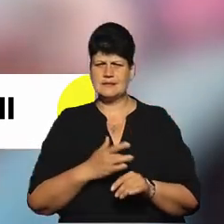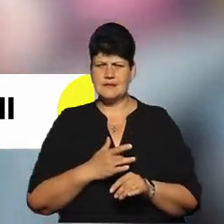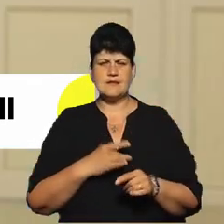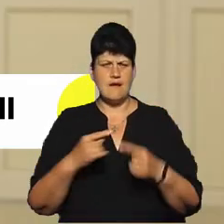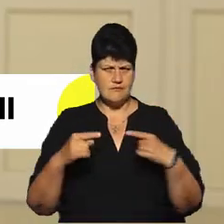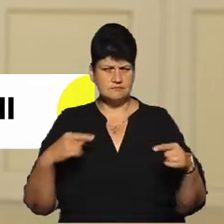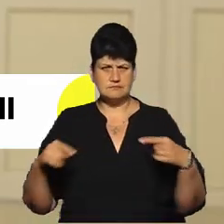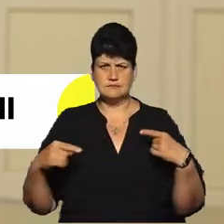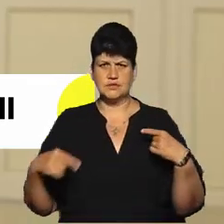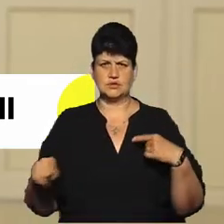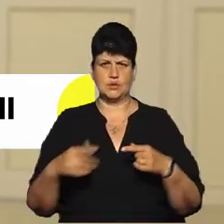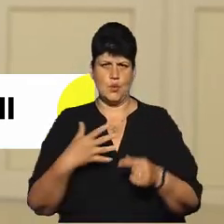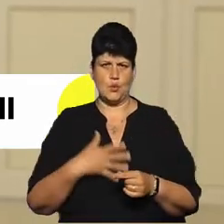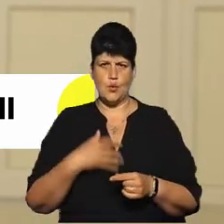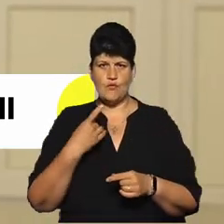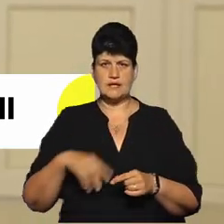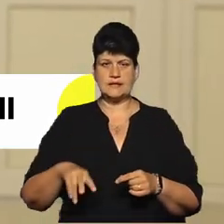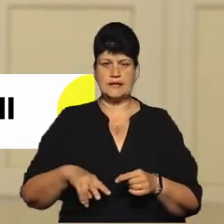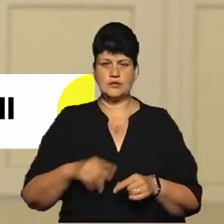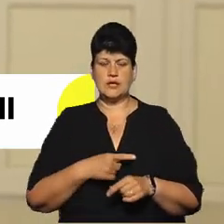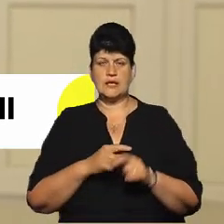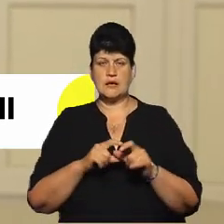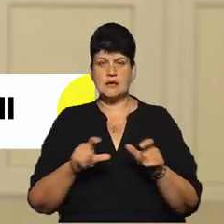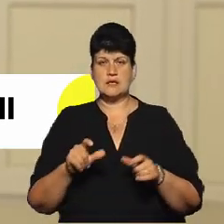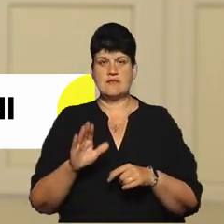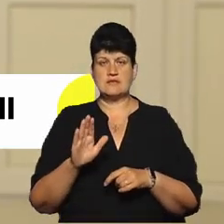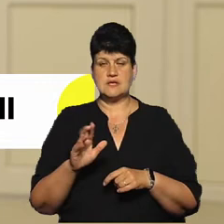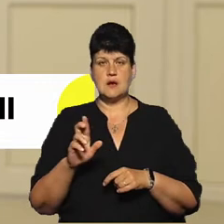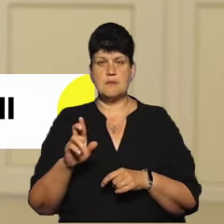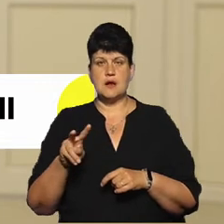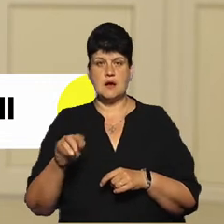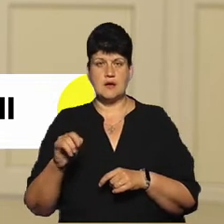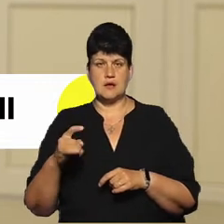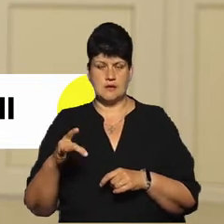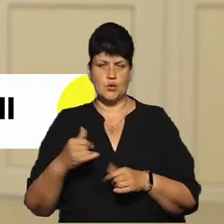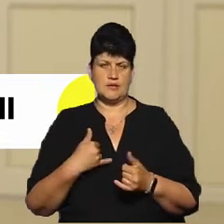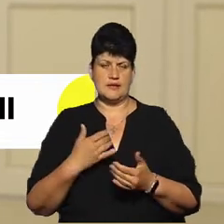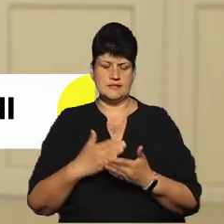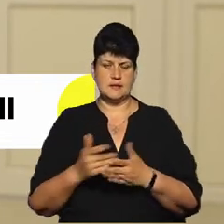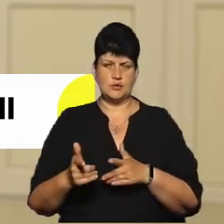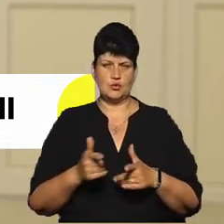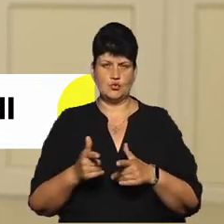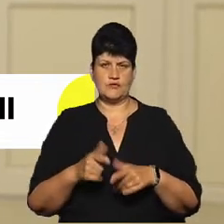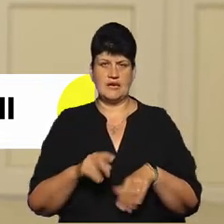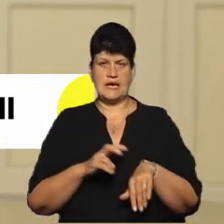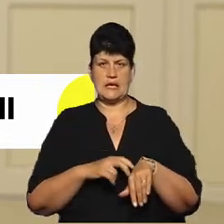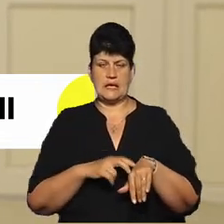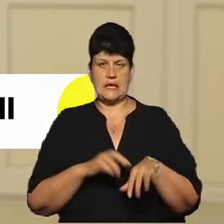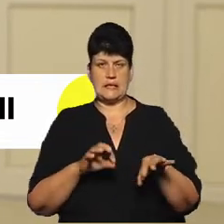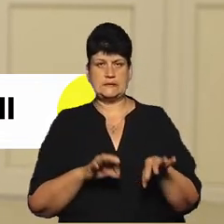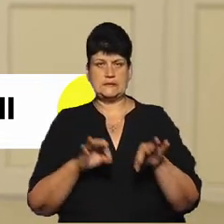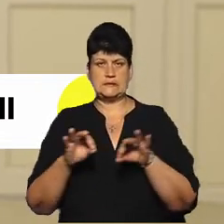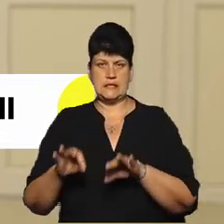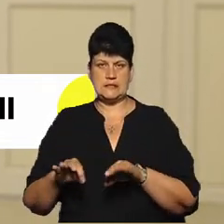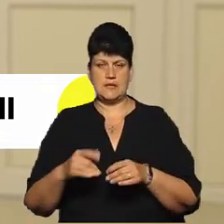інших органів, каже директор обласної клінічної лікарні Василь Бліхар. Підготовлені у нас є трансплантологи, лікарі-трансплантологи, і ми